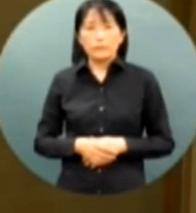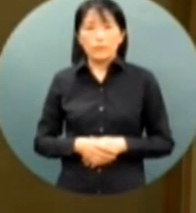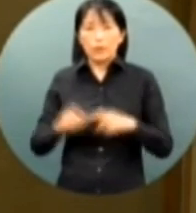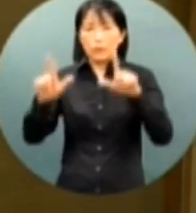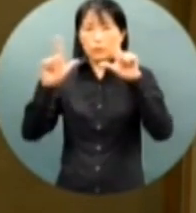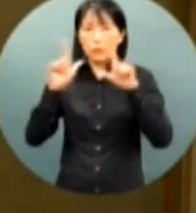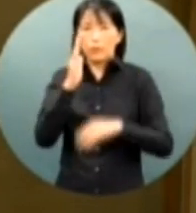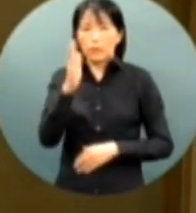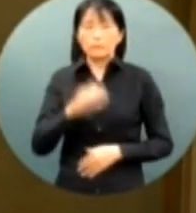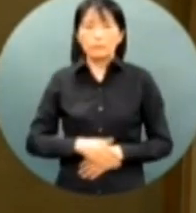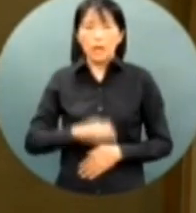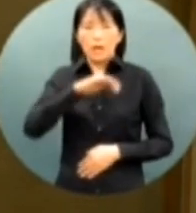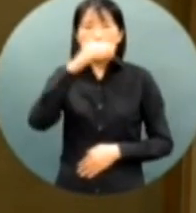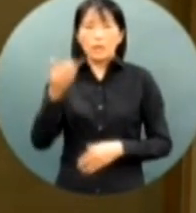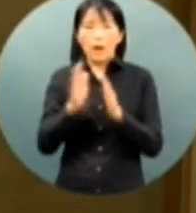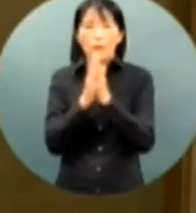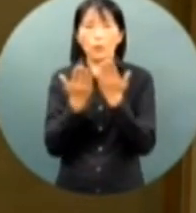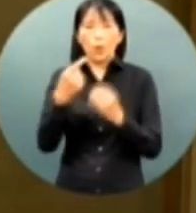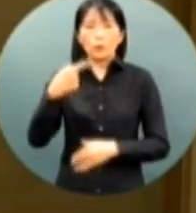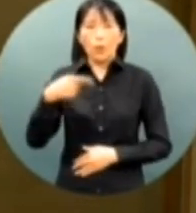答弁を求めます。山本教育長。